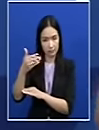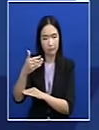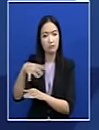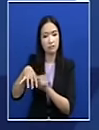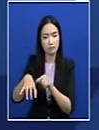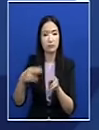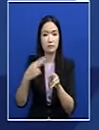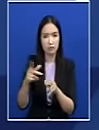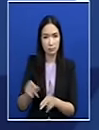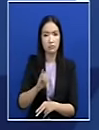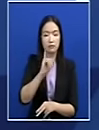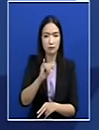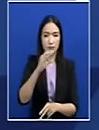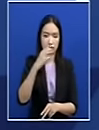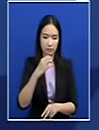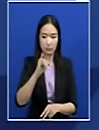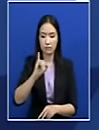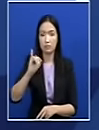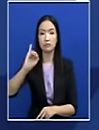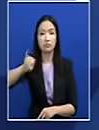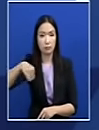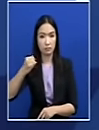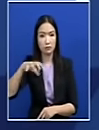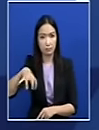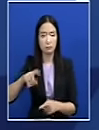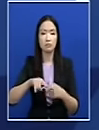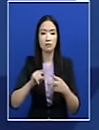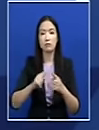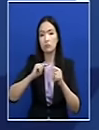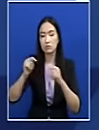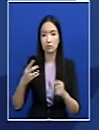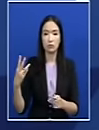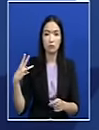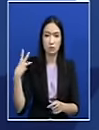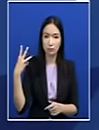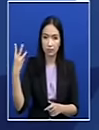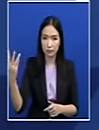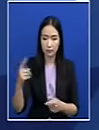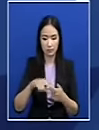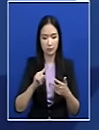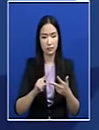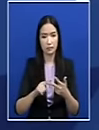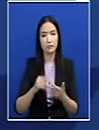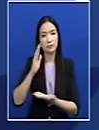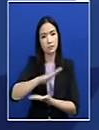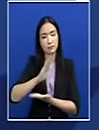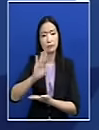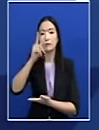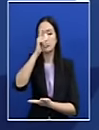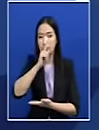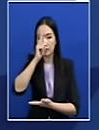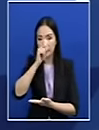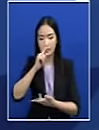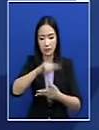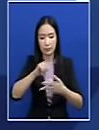รือ ICIJ นี่แหละครับติดต่อไปที่กรุงวอชิงตันดีซีติดต่อไปที่หนังสือพิมพ์ของเยอรมนีด้วยที่อยู่